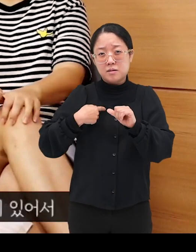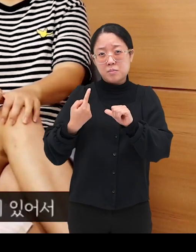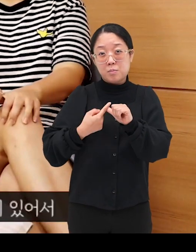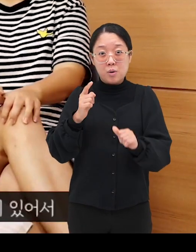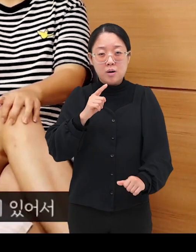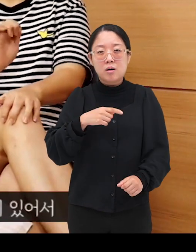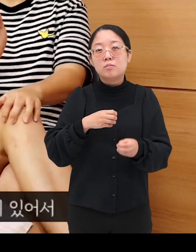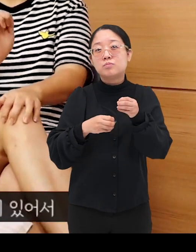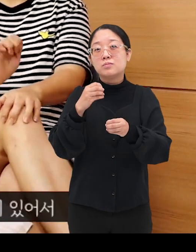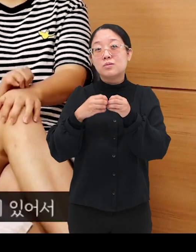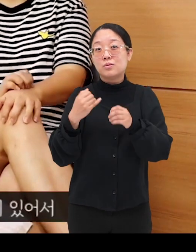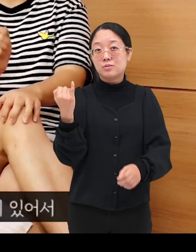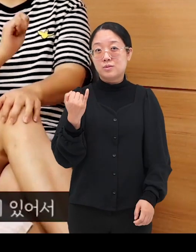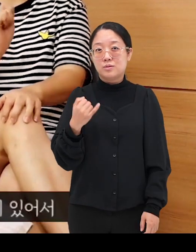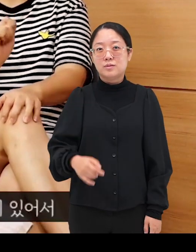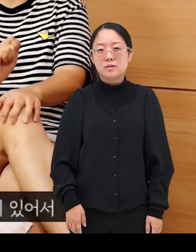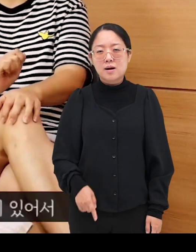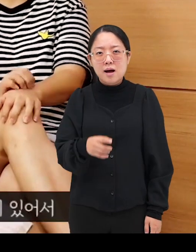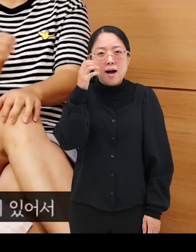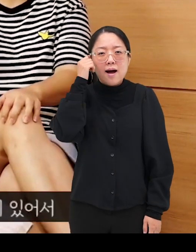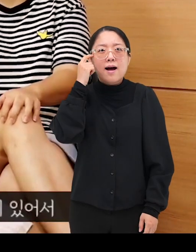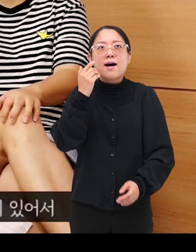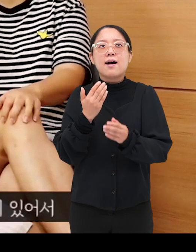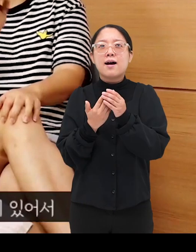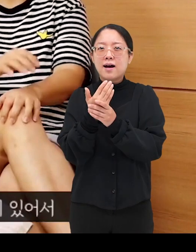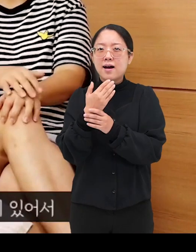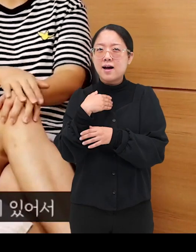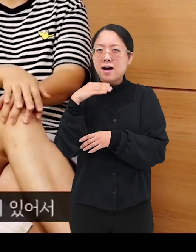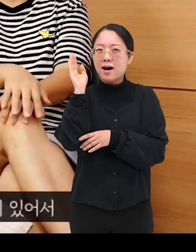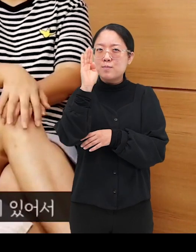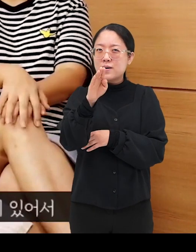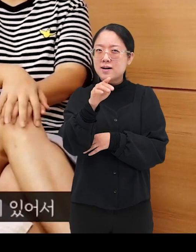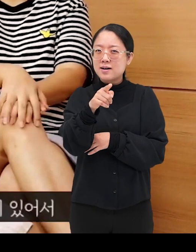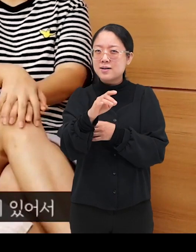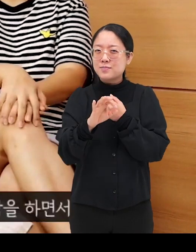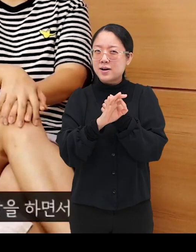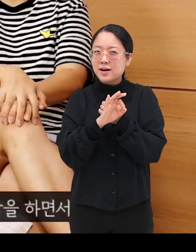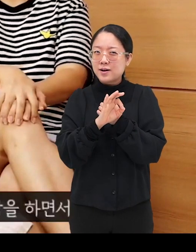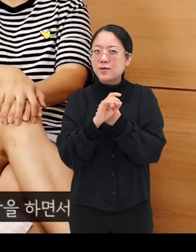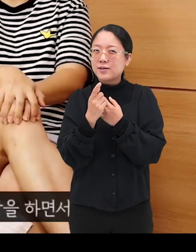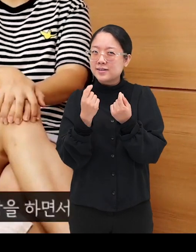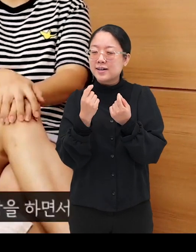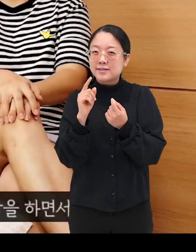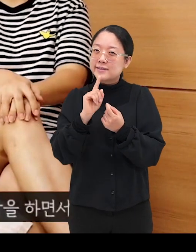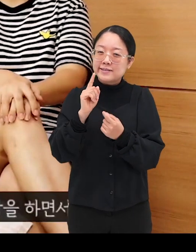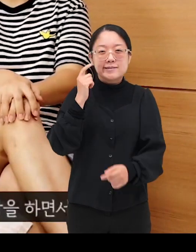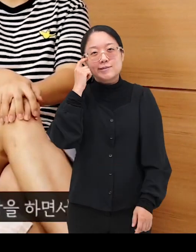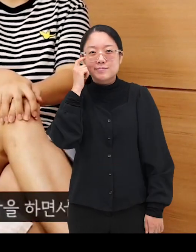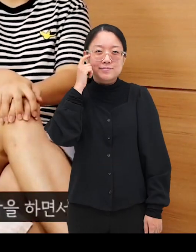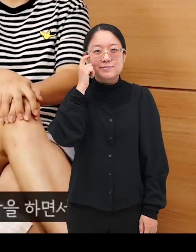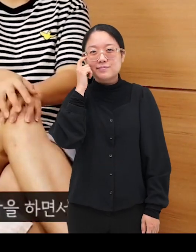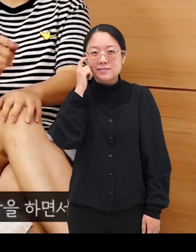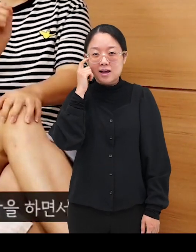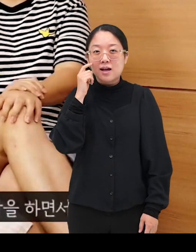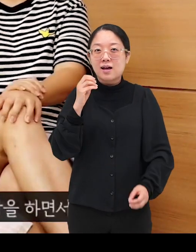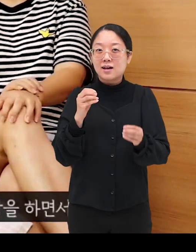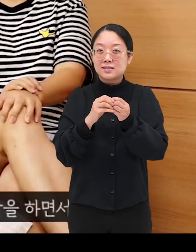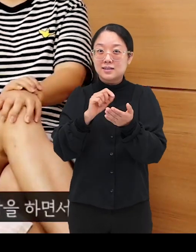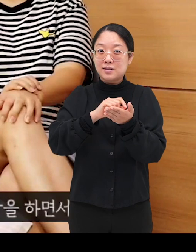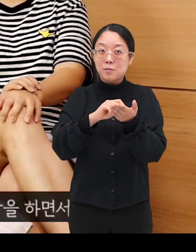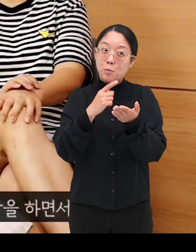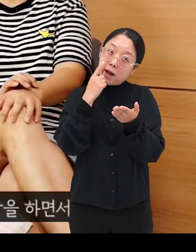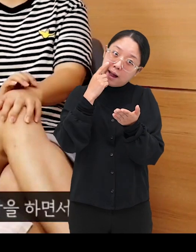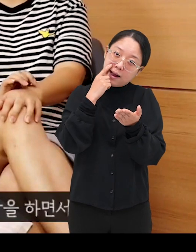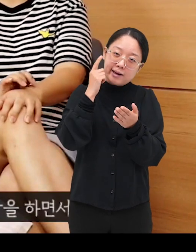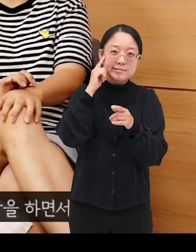뭐 옛날에 어릴 때 한때는 뭐 문학소녀였고 막 그랬던 기억이 있어가지고 앞으로 이제 내가 한다면 뭘 해볼까 뭐